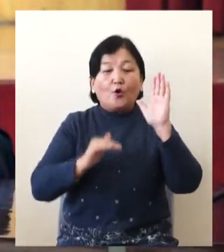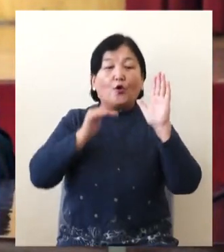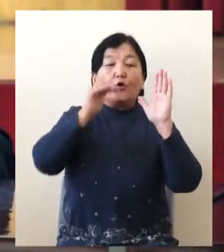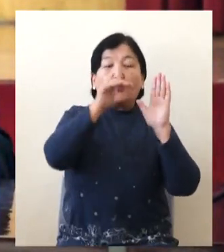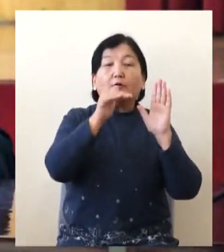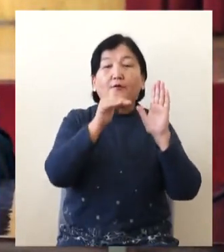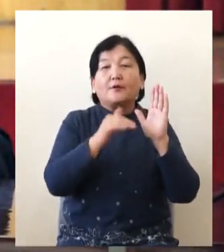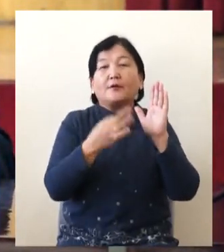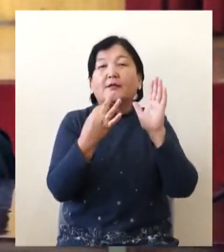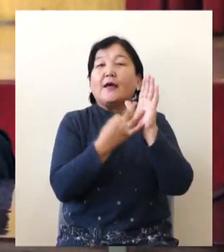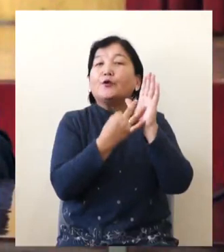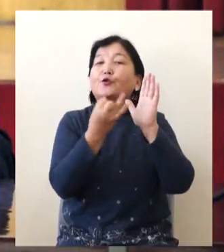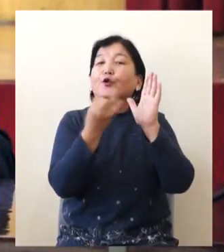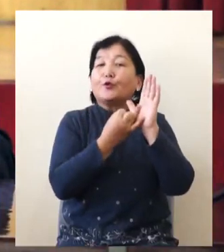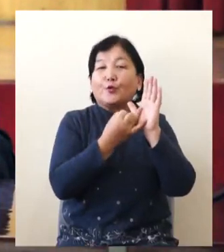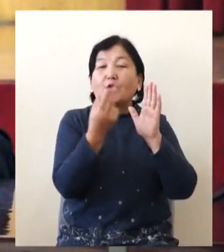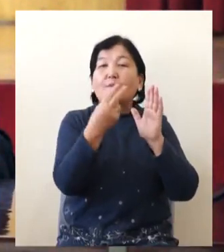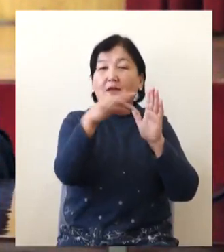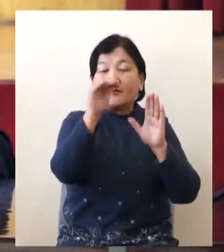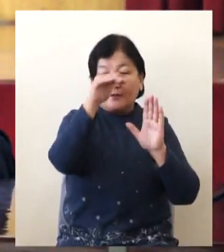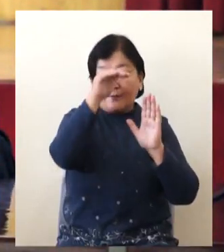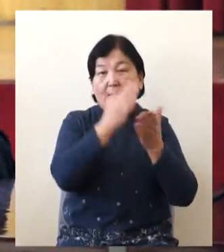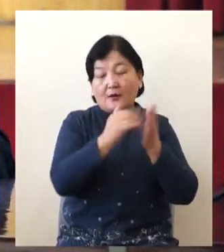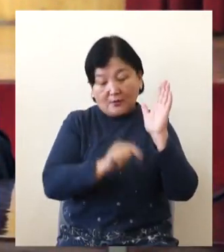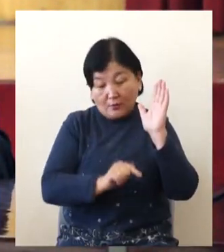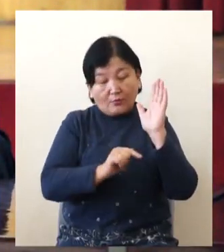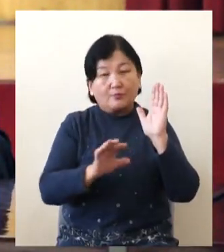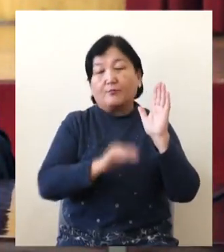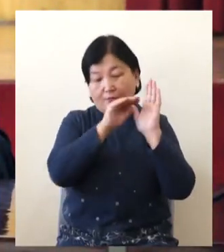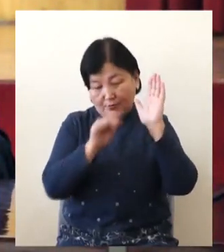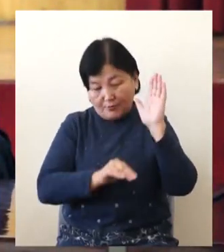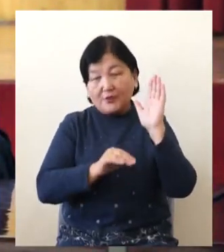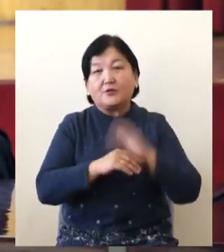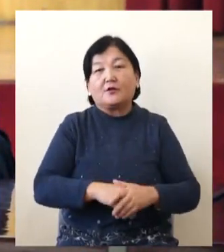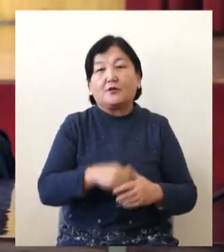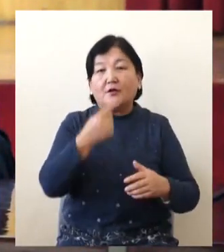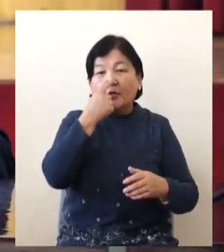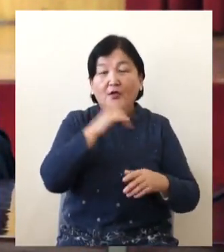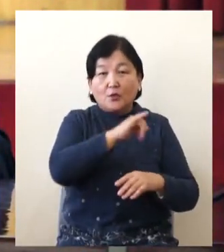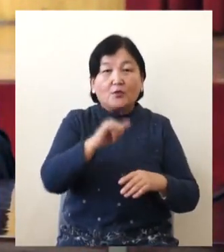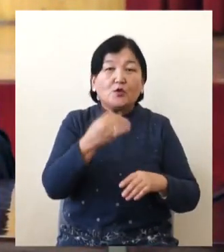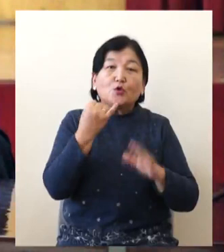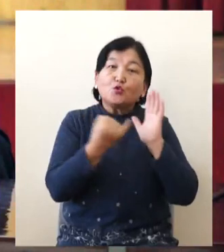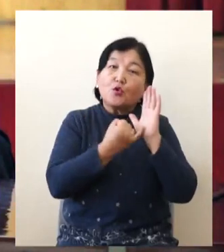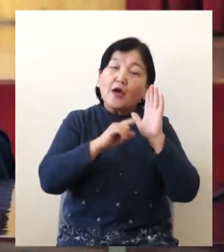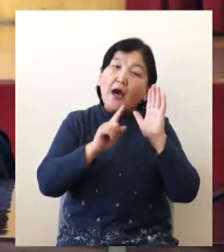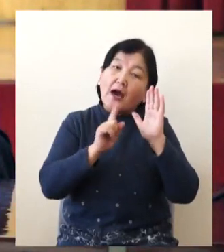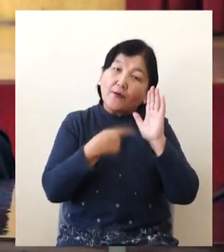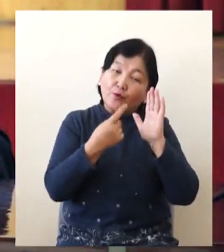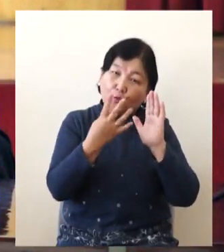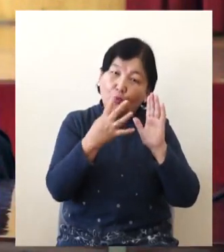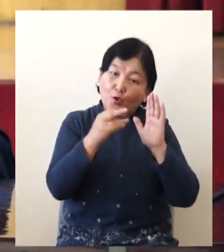байна. 6.8 87 манайхаас хойно байна. Хятад улс 6.4 оноогоор 108 дугаар